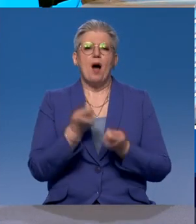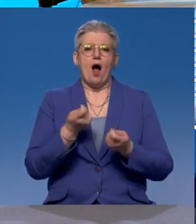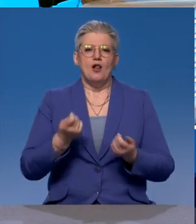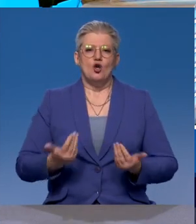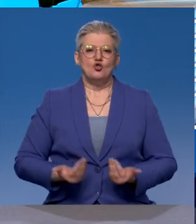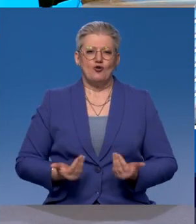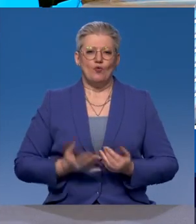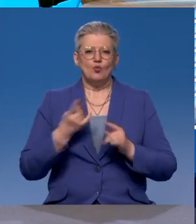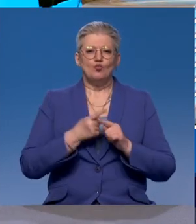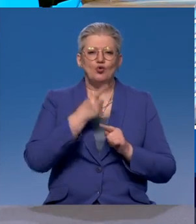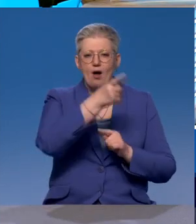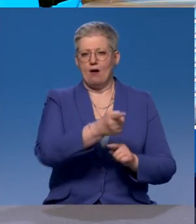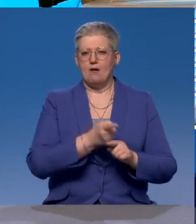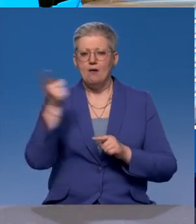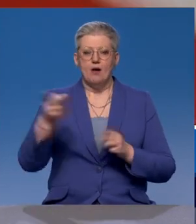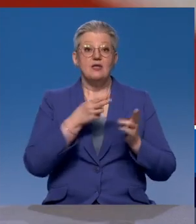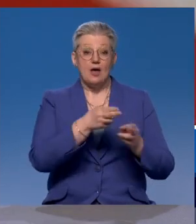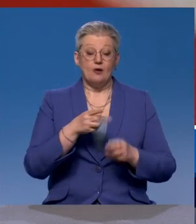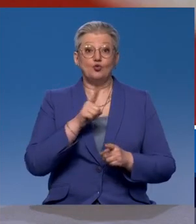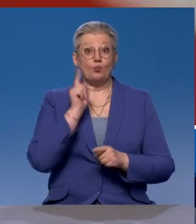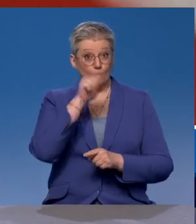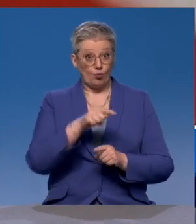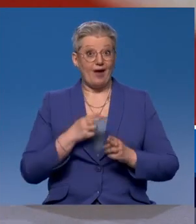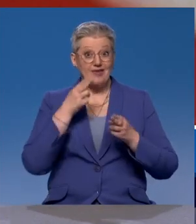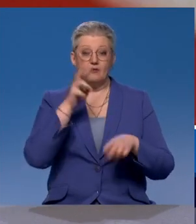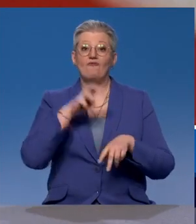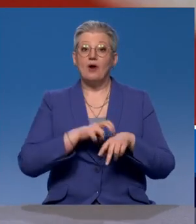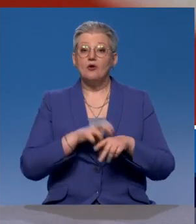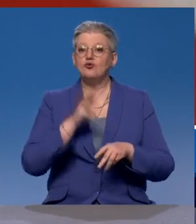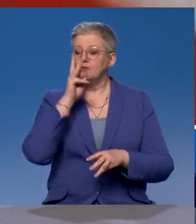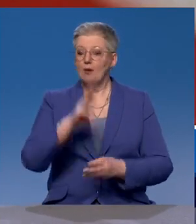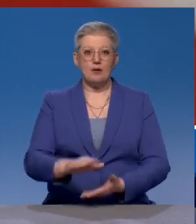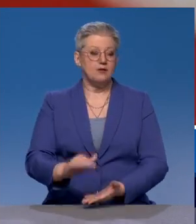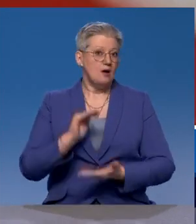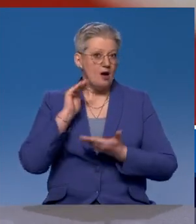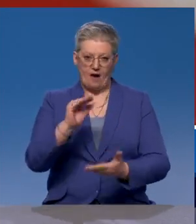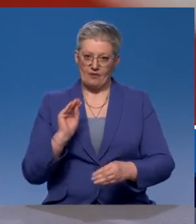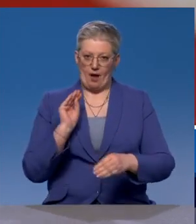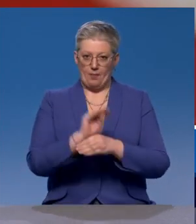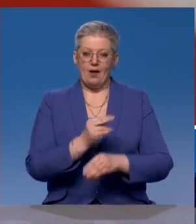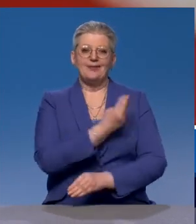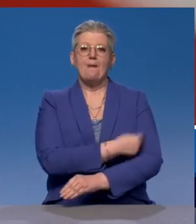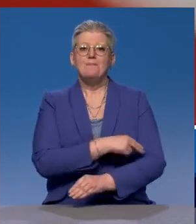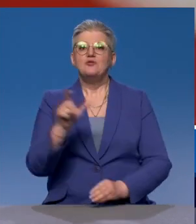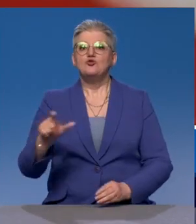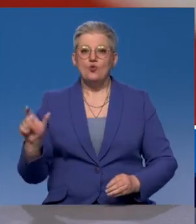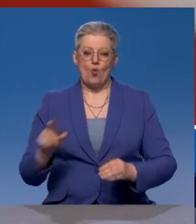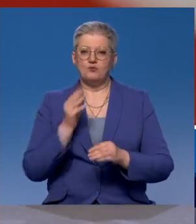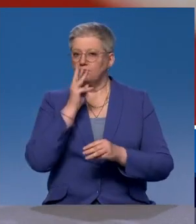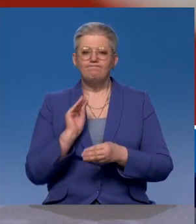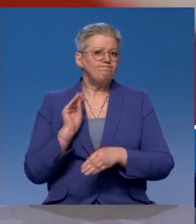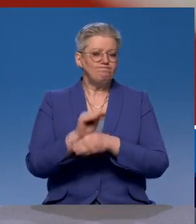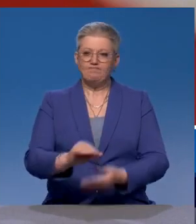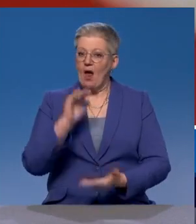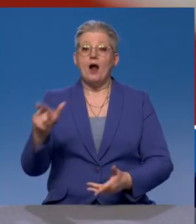мало населения проживает. И вот для того, чтобы туда ехать, врачи получают огромные доплаты. Медсестры огромные, они на заработки туда с удовольствием